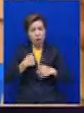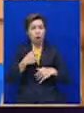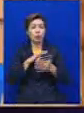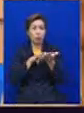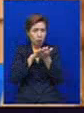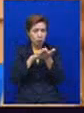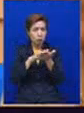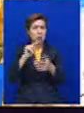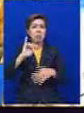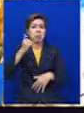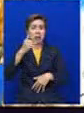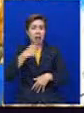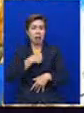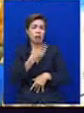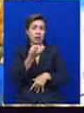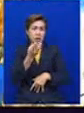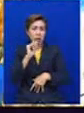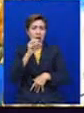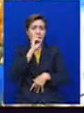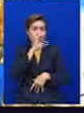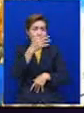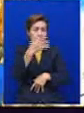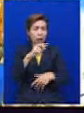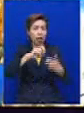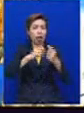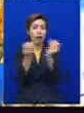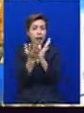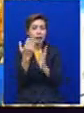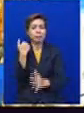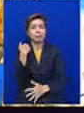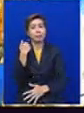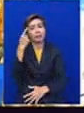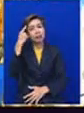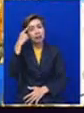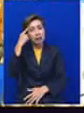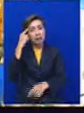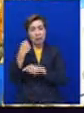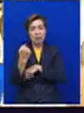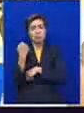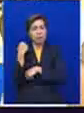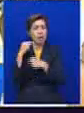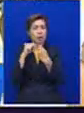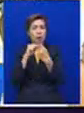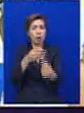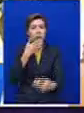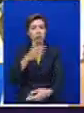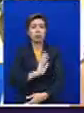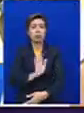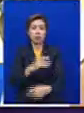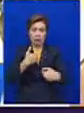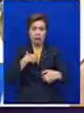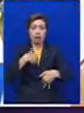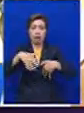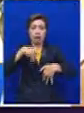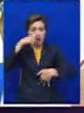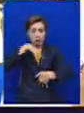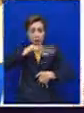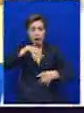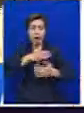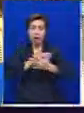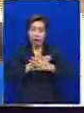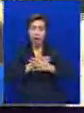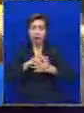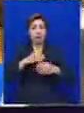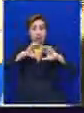จที่สื่อสารไปแล้วอาจเกิดความขัดแย้งยืนยันไม่เคยคิดสืบทอดอำนาจขอให้คนไทยรักกันและร่วมมือกับรัฐบาล